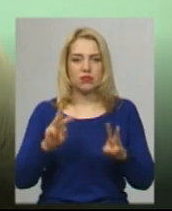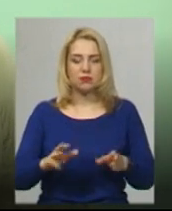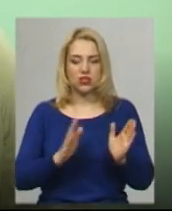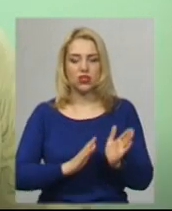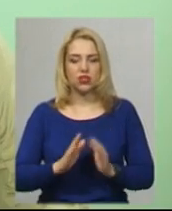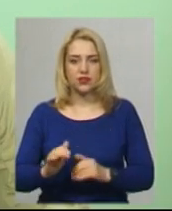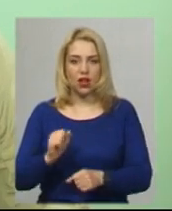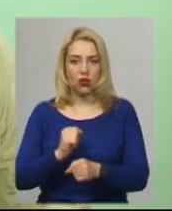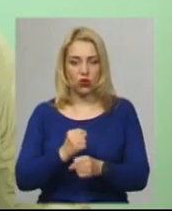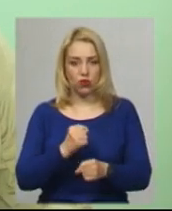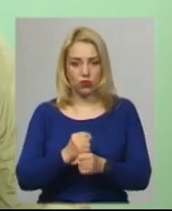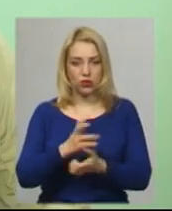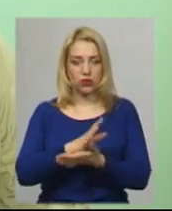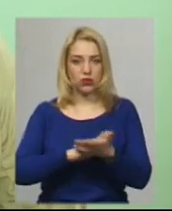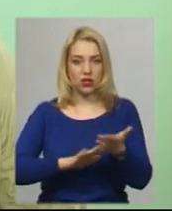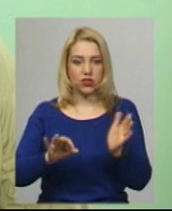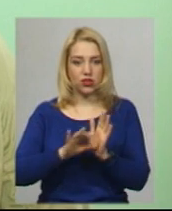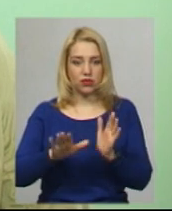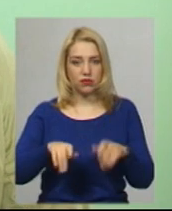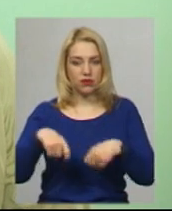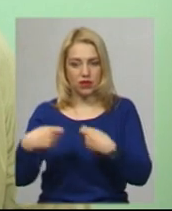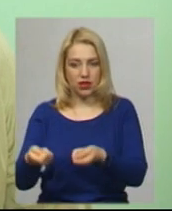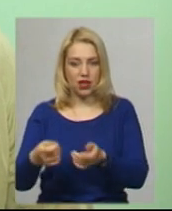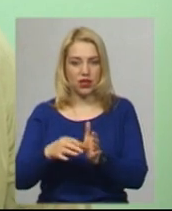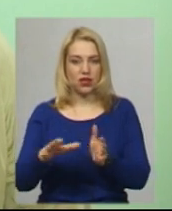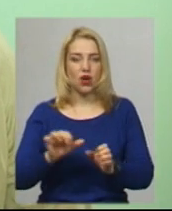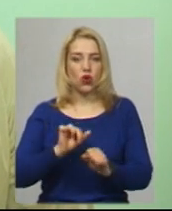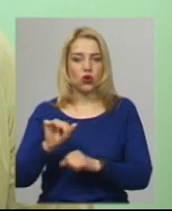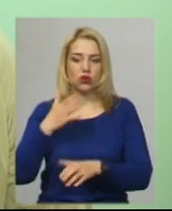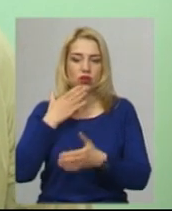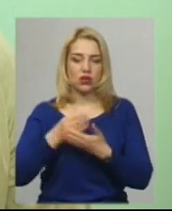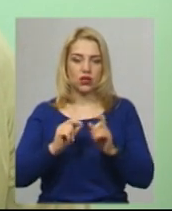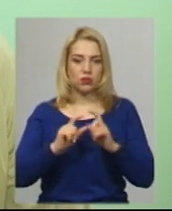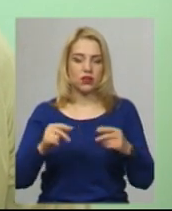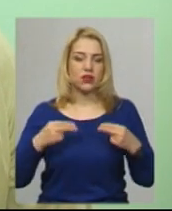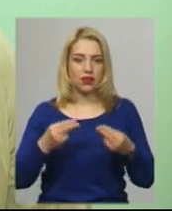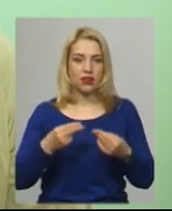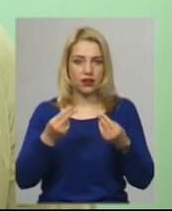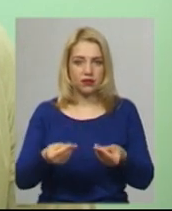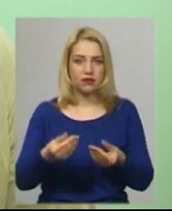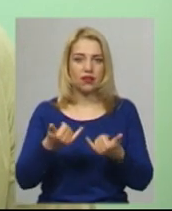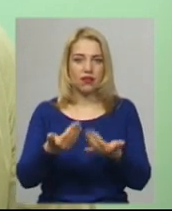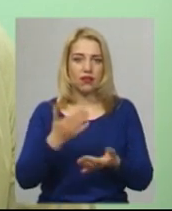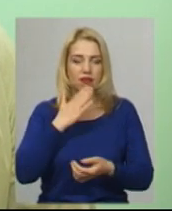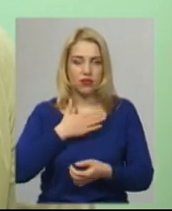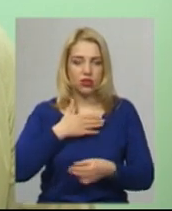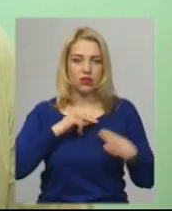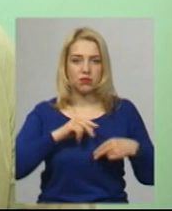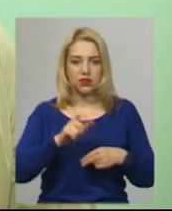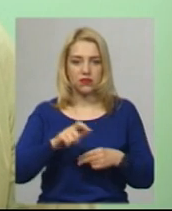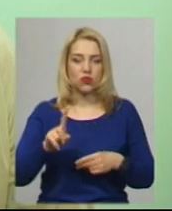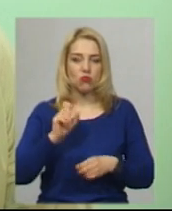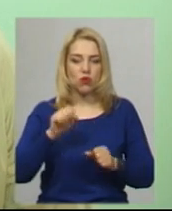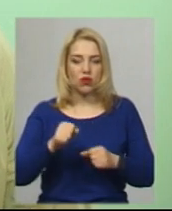роботи, подачі електроенергії, охорони наших об'єктів, для наших працівників, щоб вони могли вільно добратися, і в